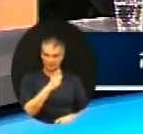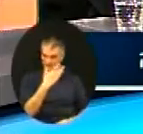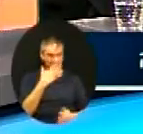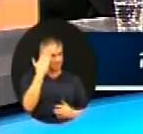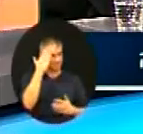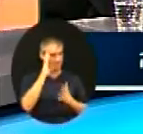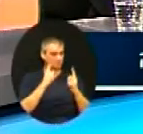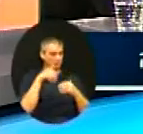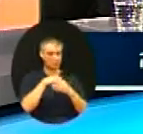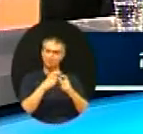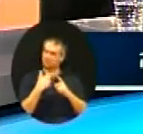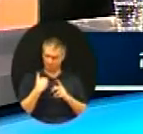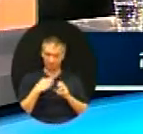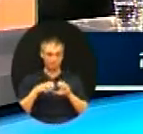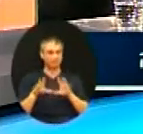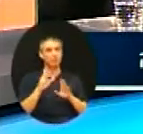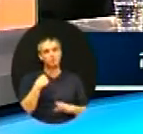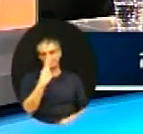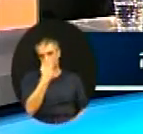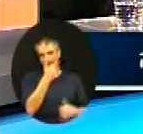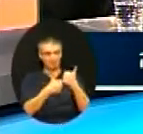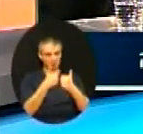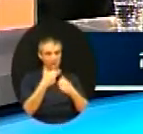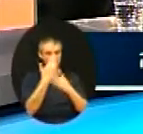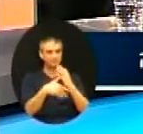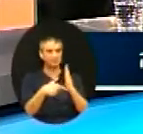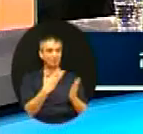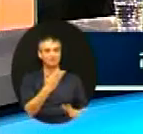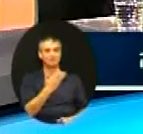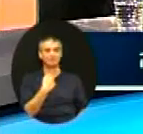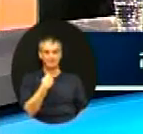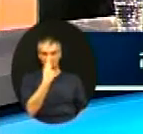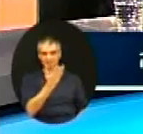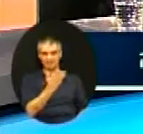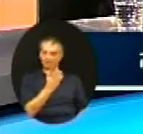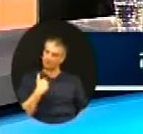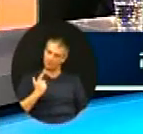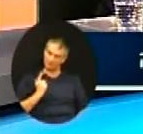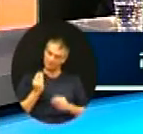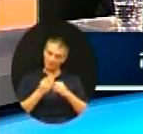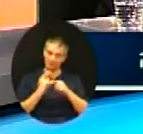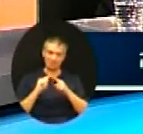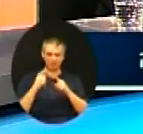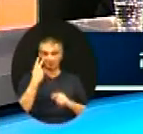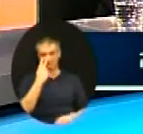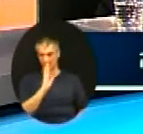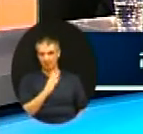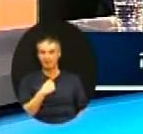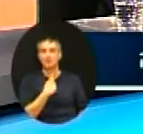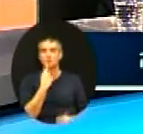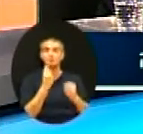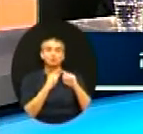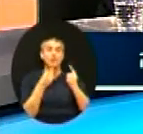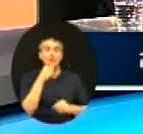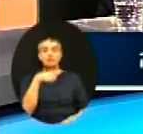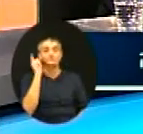שקורה במפלגת העבודה. לא, דווקא אני מתפצל מאוד. בוא נראה אותך מתמודד בסופו של תהליך. נראה. בוא נחכה עוד כמה חודשים ונראה. אבל אני אומר משהו אחר.